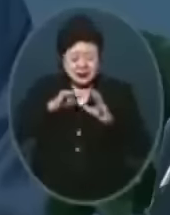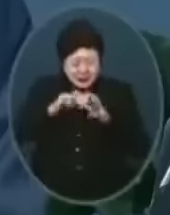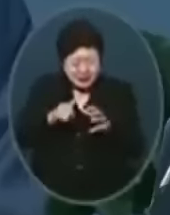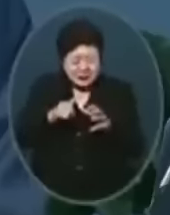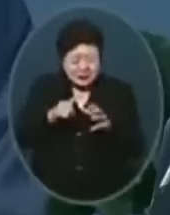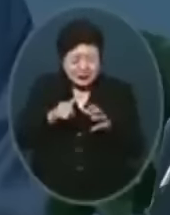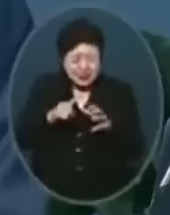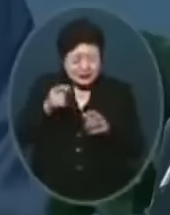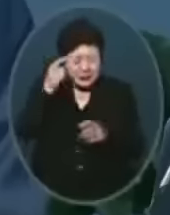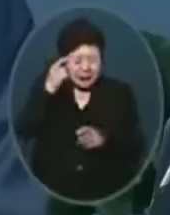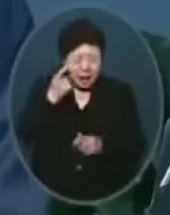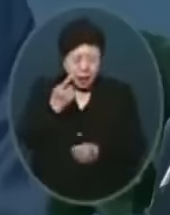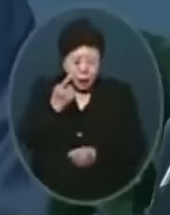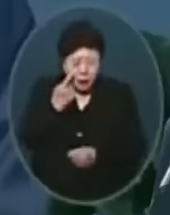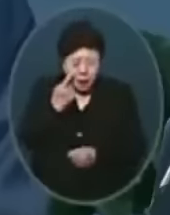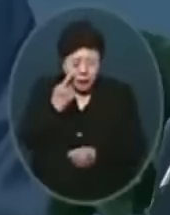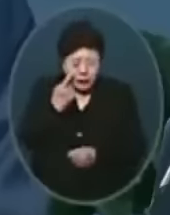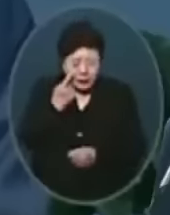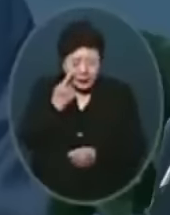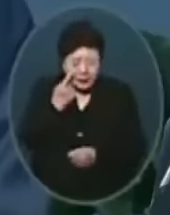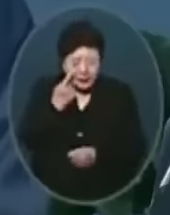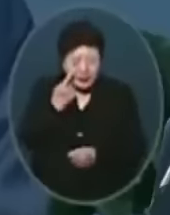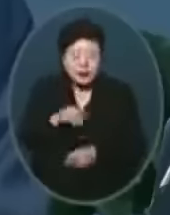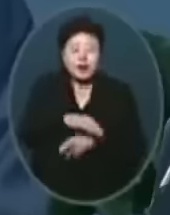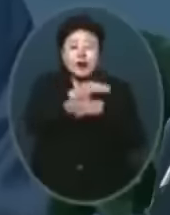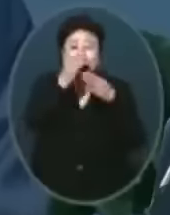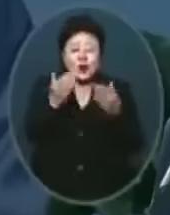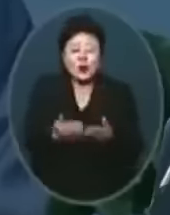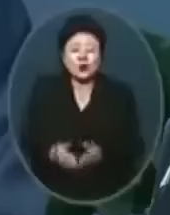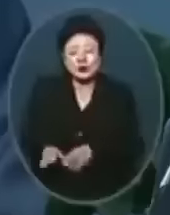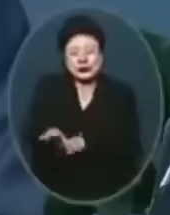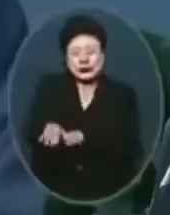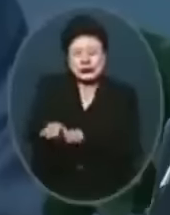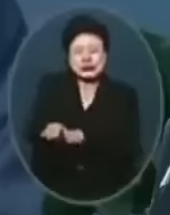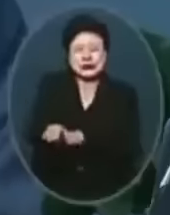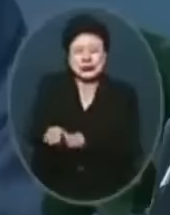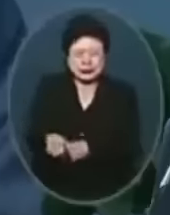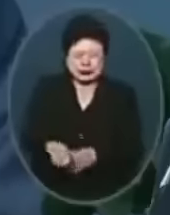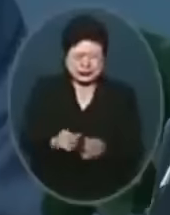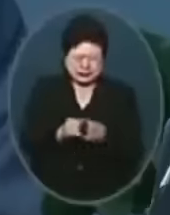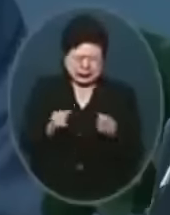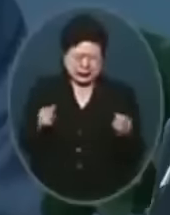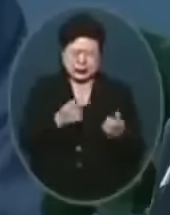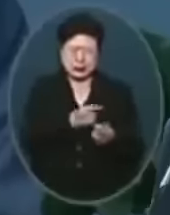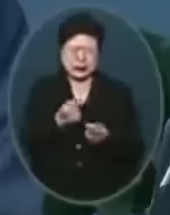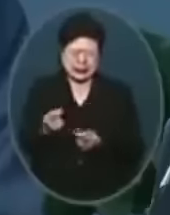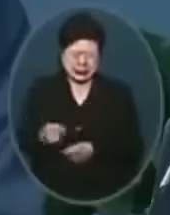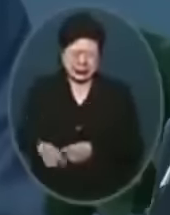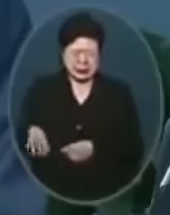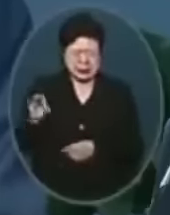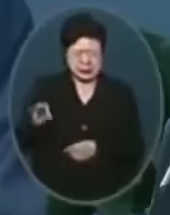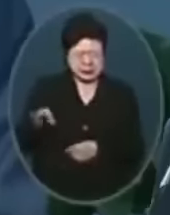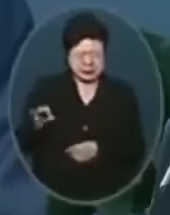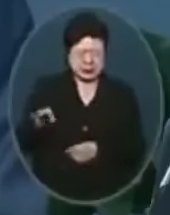세상적인 관점에서 보면 다 촌놈 뒤따라지지 않거든.